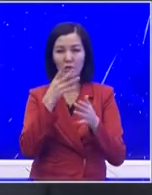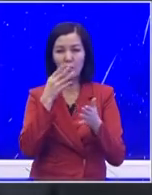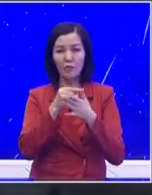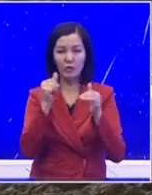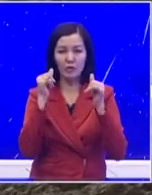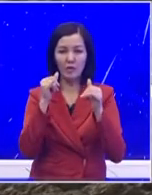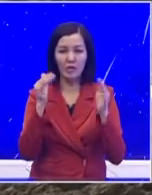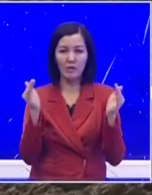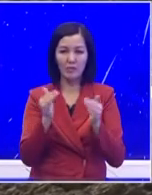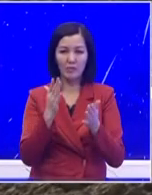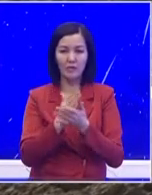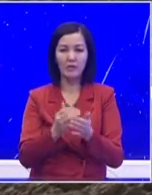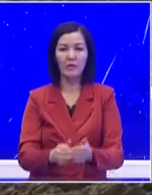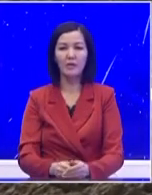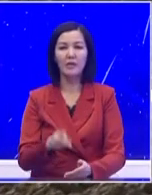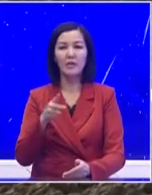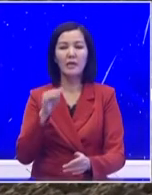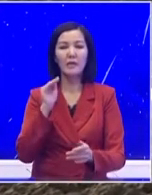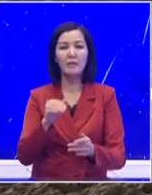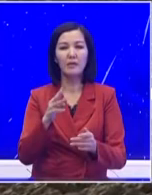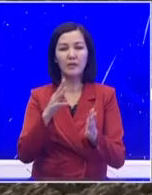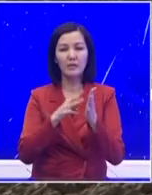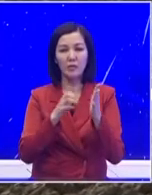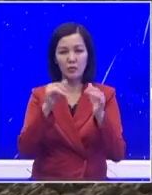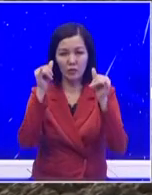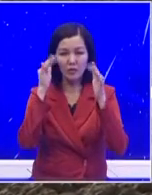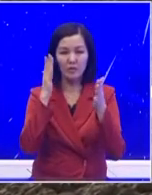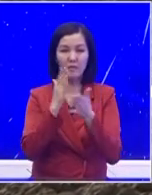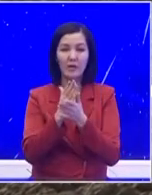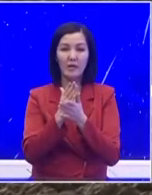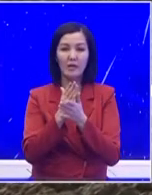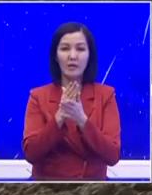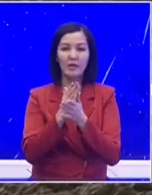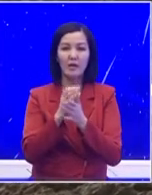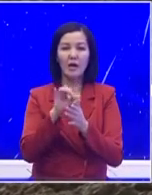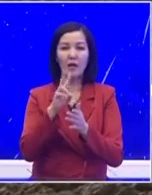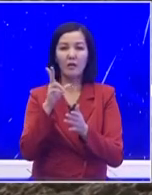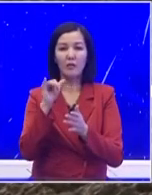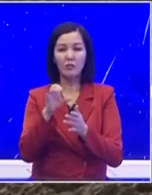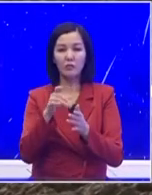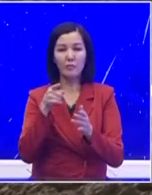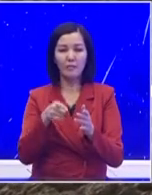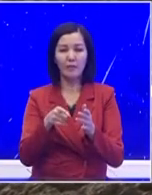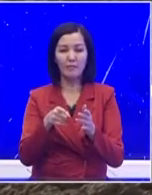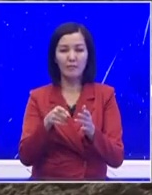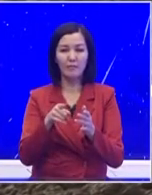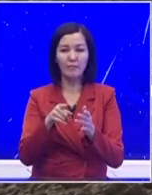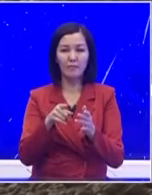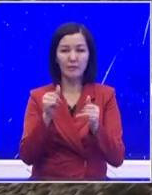сиырларының төлі. Бүгінгі таңда бұл жерде 2800 бас тұр. Оның ішінде ангус, 1000 бастай ангус тұр.